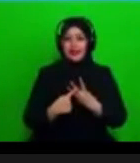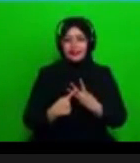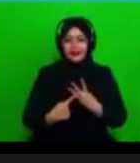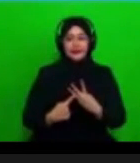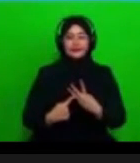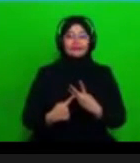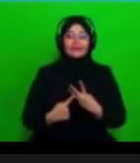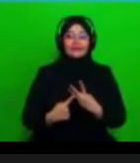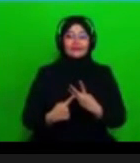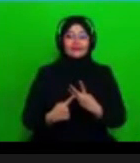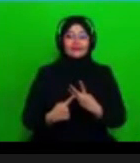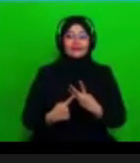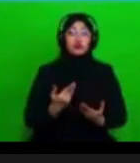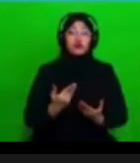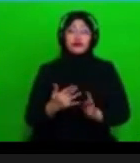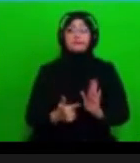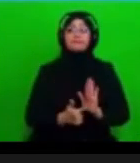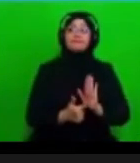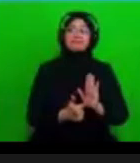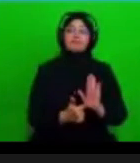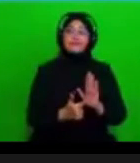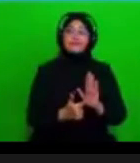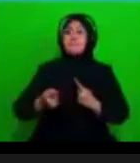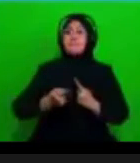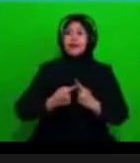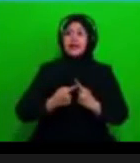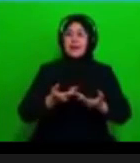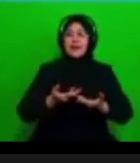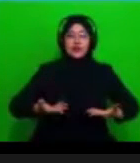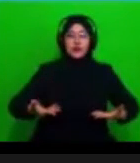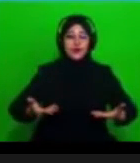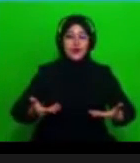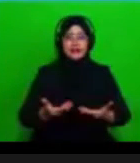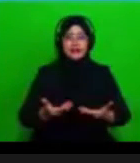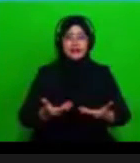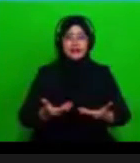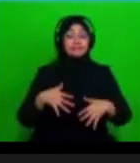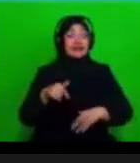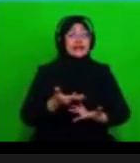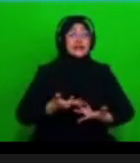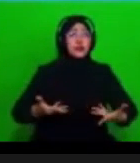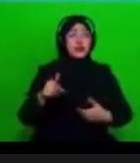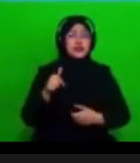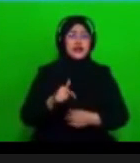tiga bagian besar yang nanti akan kami paparkan. Yang pertama,